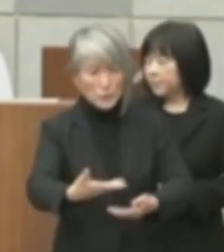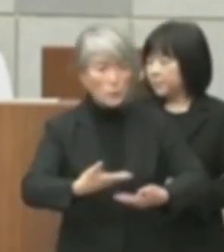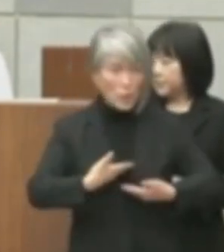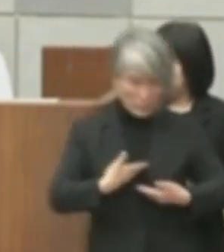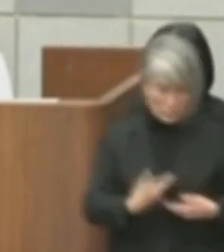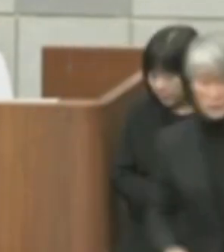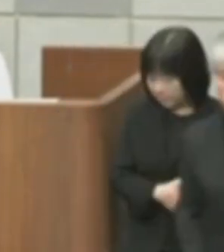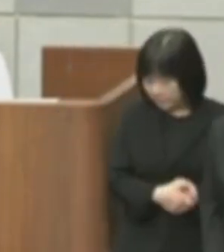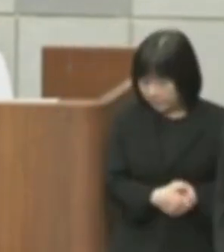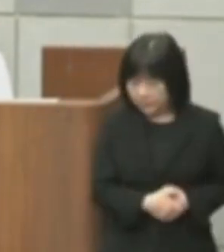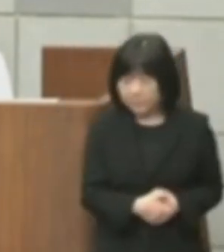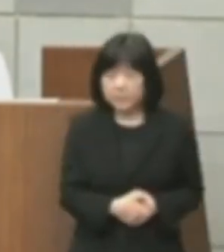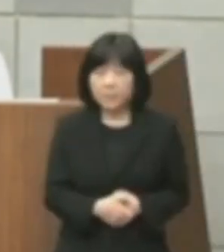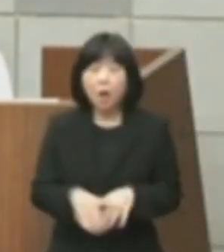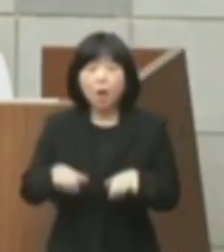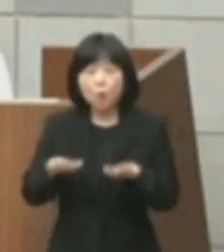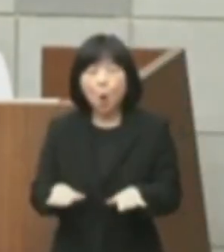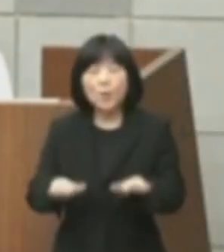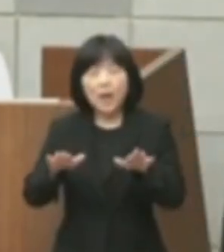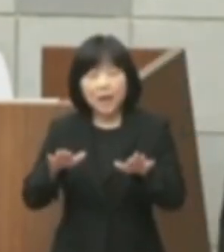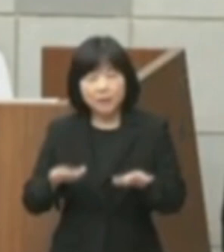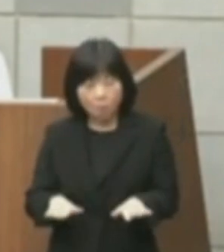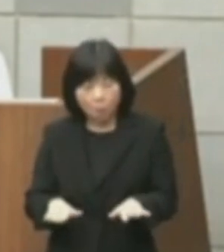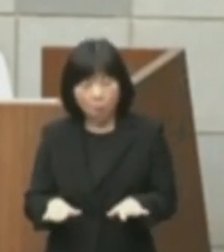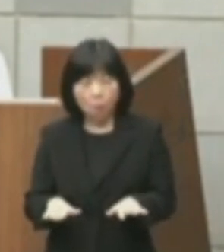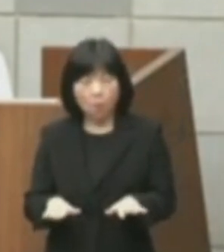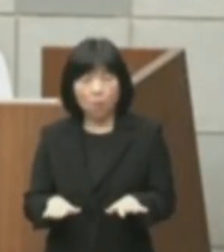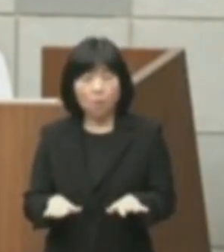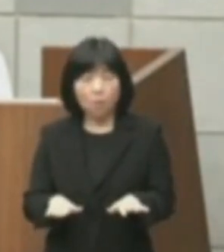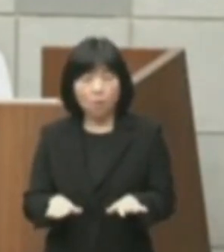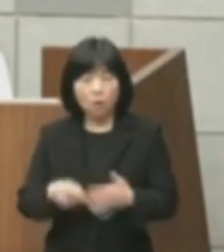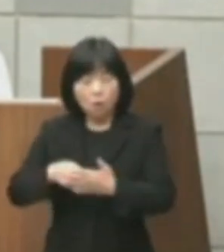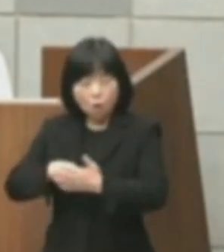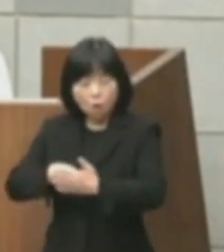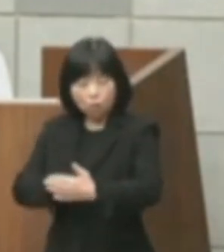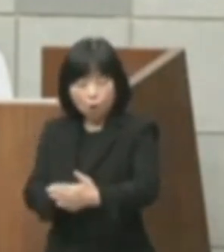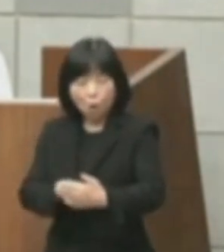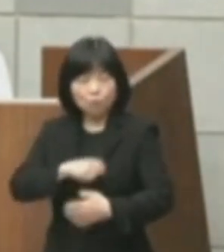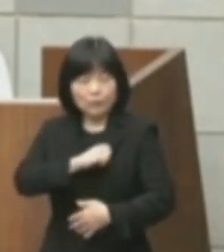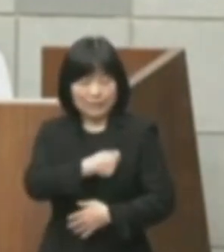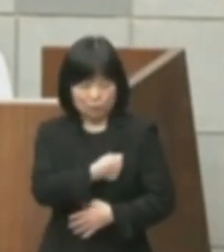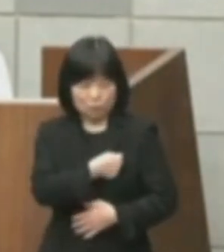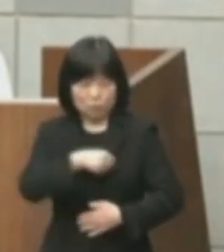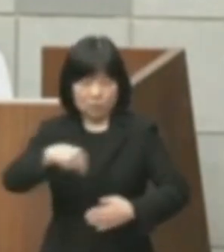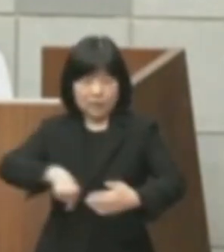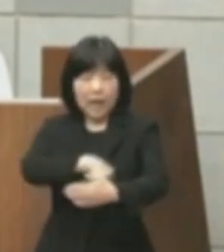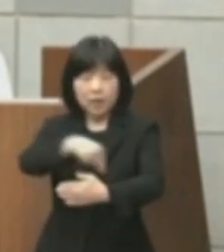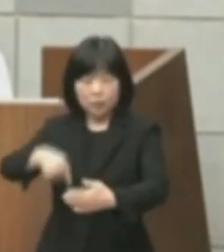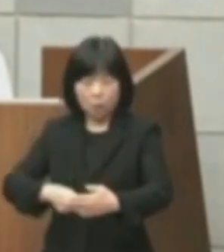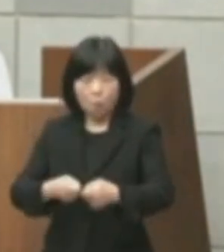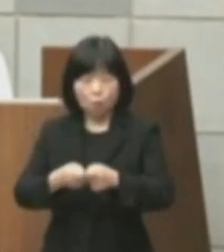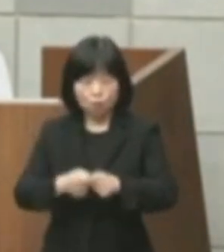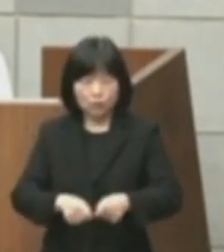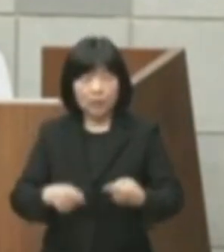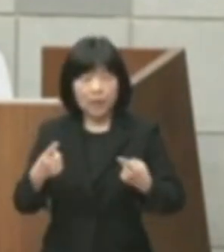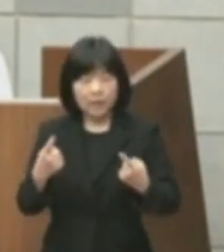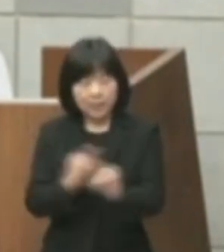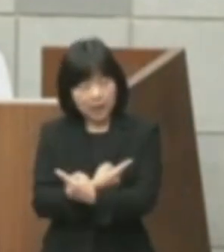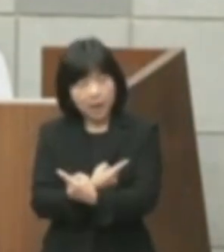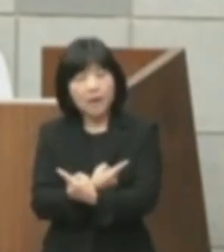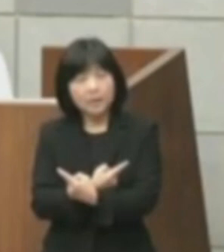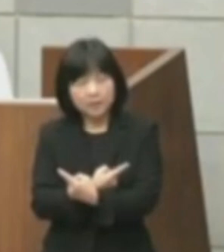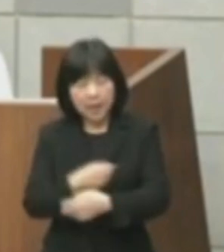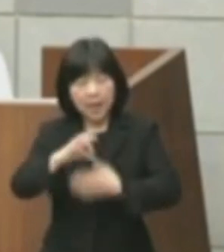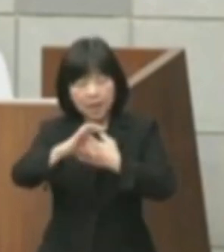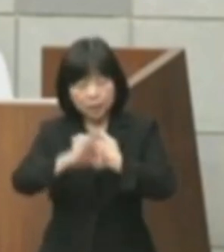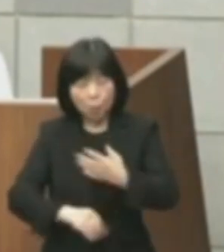から、今回のこれこの、まあ、努力義務の内容を具体化したようなぐらいの条例改